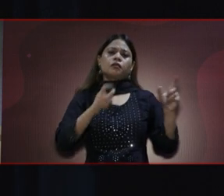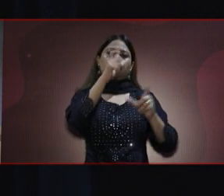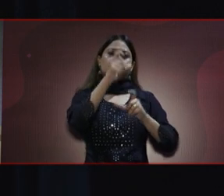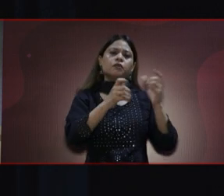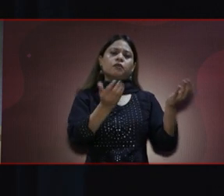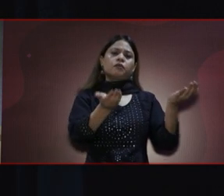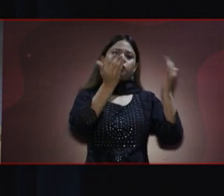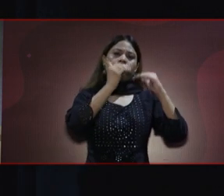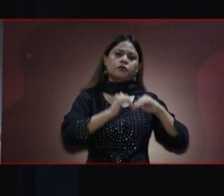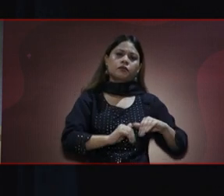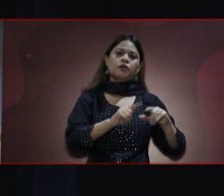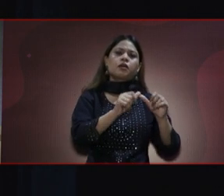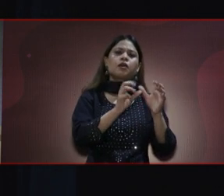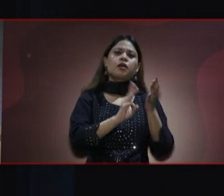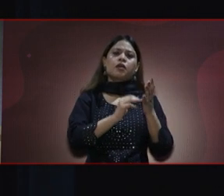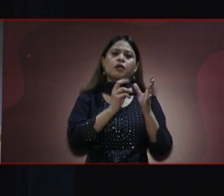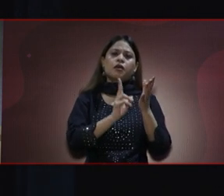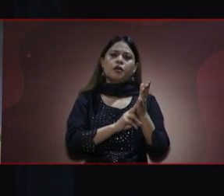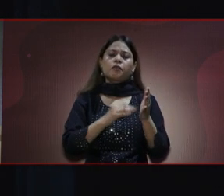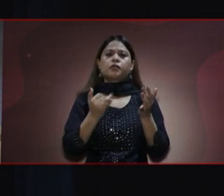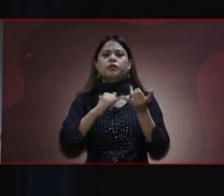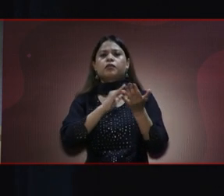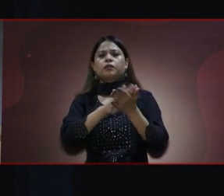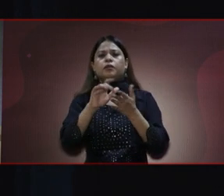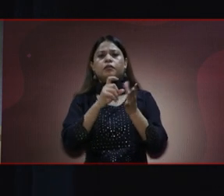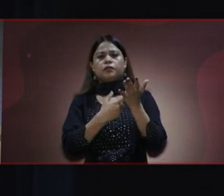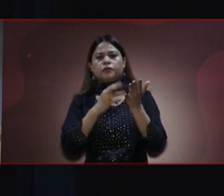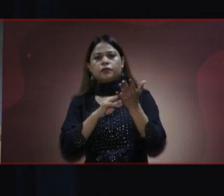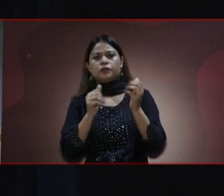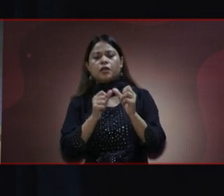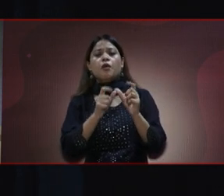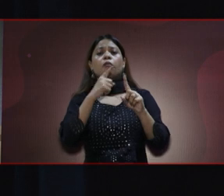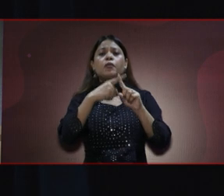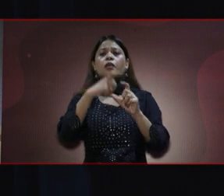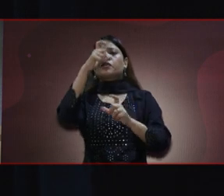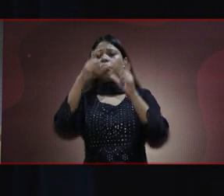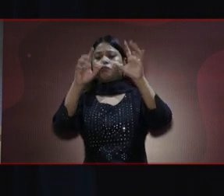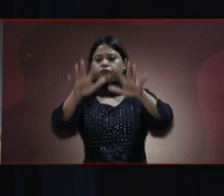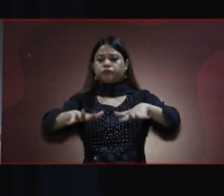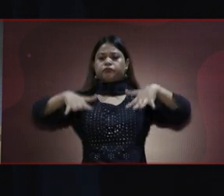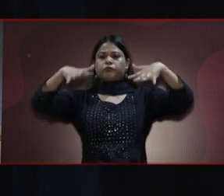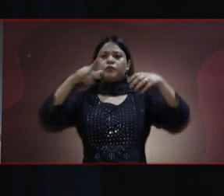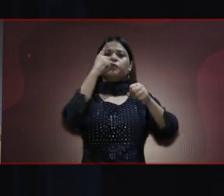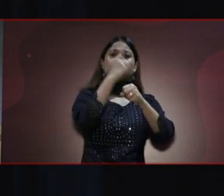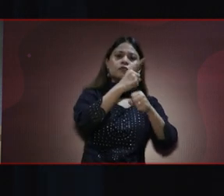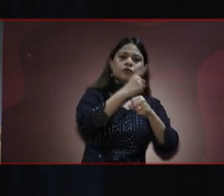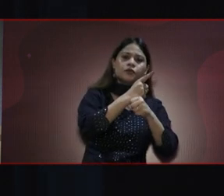आदरणीय अमन शर्मा जी, यहाँ उपस्थित सभी आदरणीय शिक्षाविद,